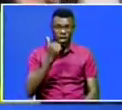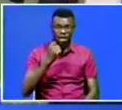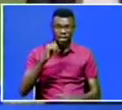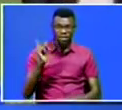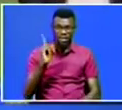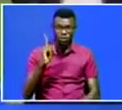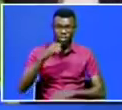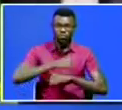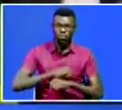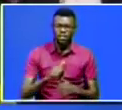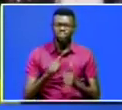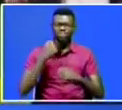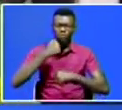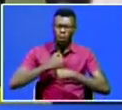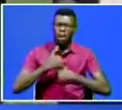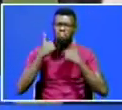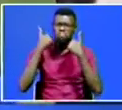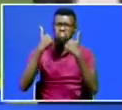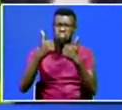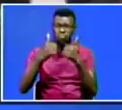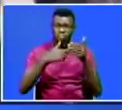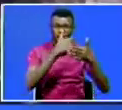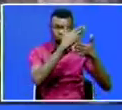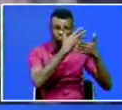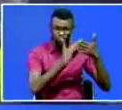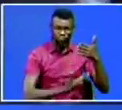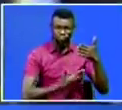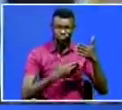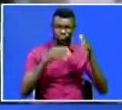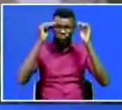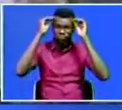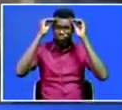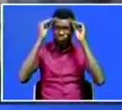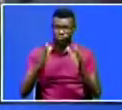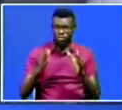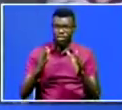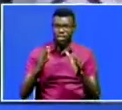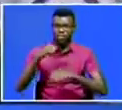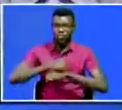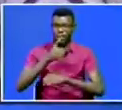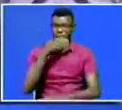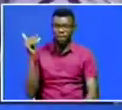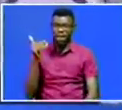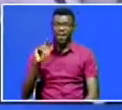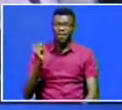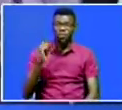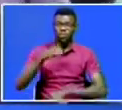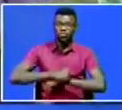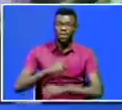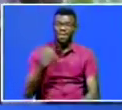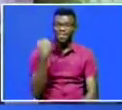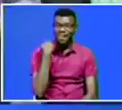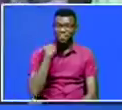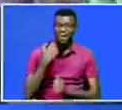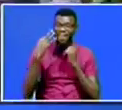shule ya Nairobi imeweza kujishindia. Ukiangalia ile orodha ya shule 10 bora nchini Kenya, shule ya Nairobi imeweza kujinyakulia